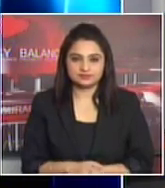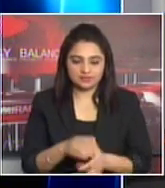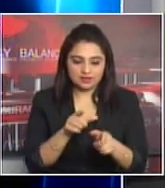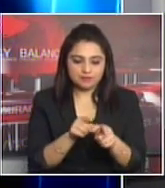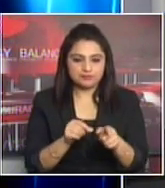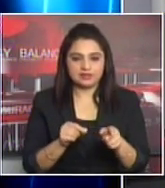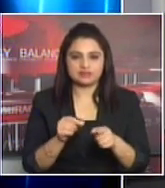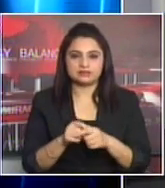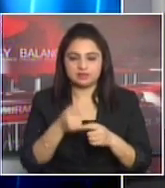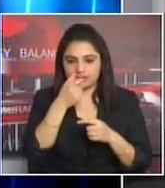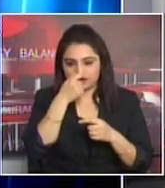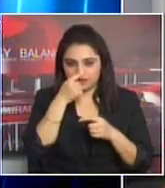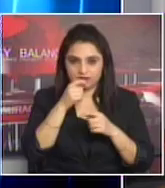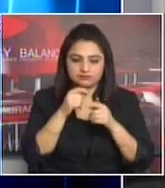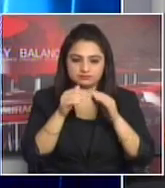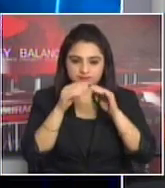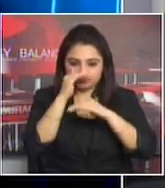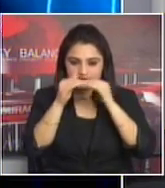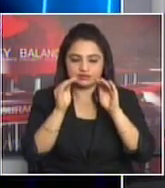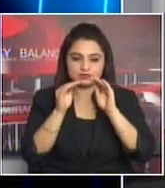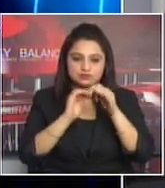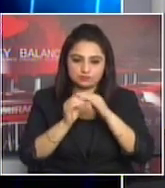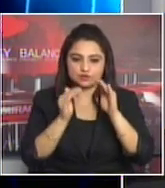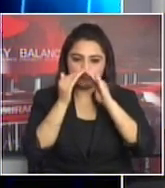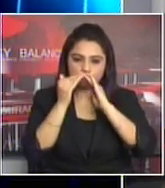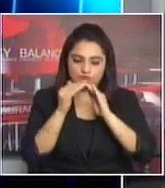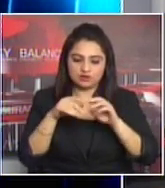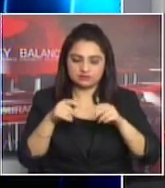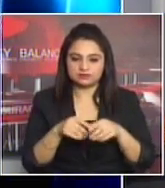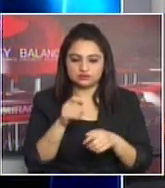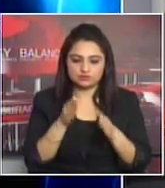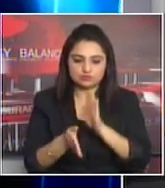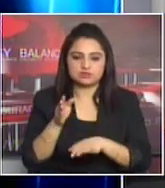म्याग्दीका साबिक गाविस भवन निर्माण योजनाहरू अलपत्र